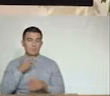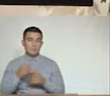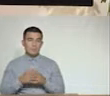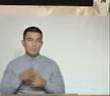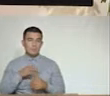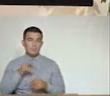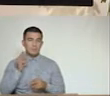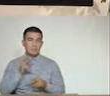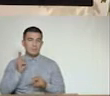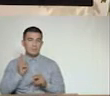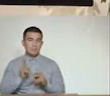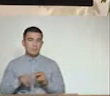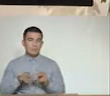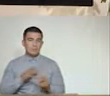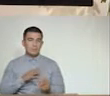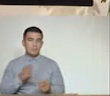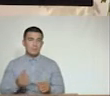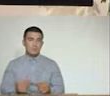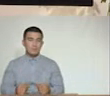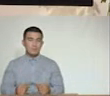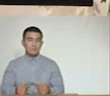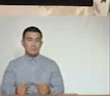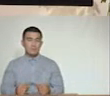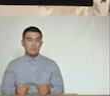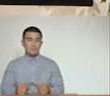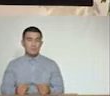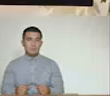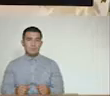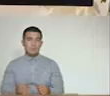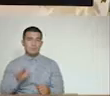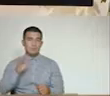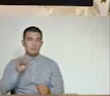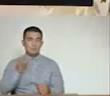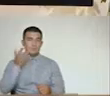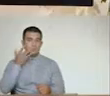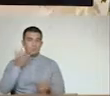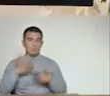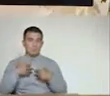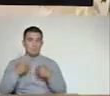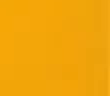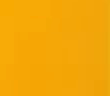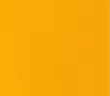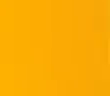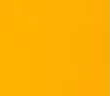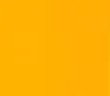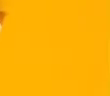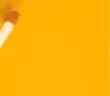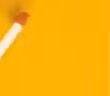bugungi darsimiz o'z nihoyasiga yetdi. Xayr, salomat bo'ling.